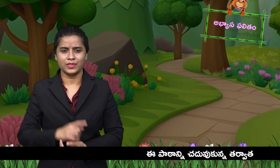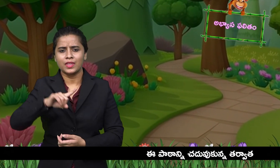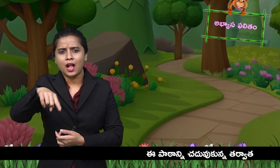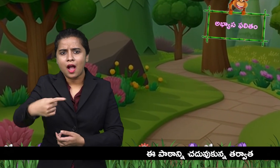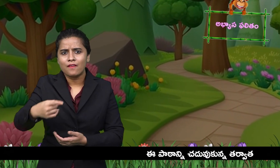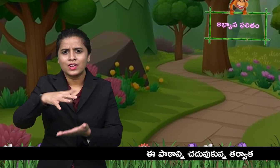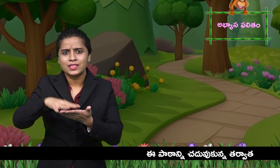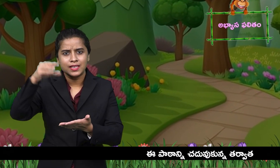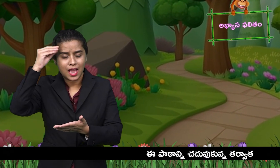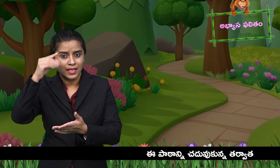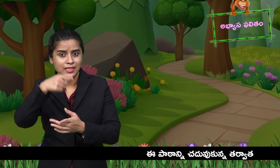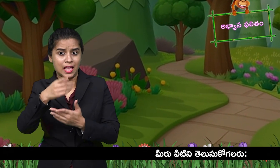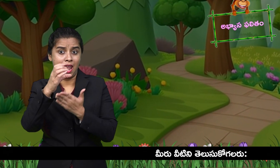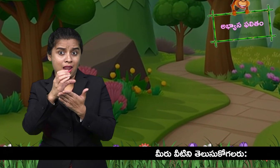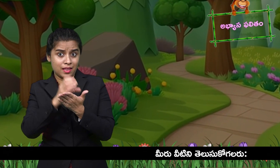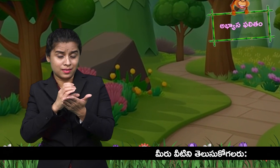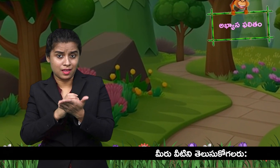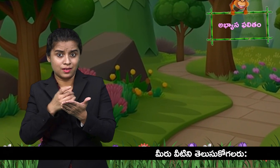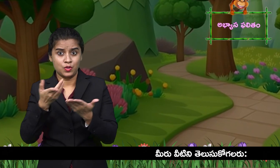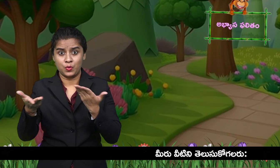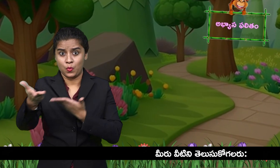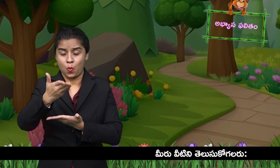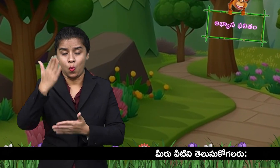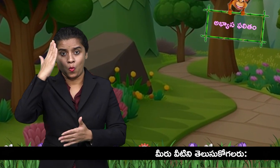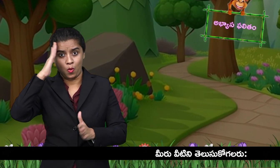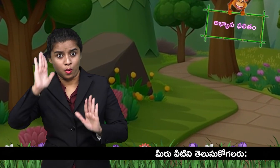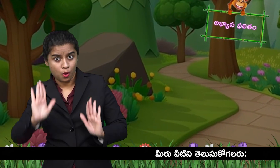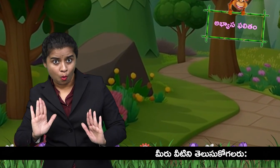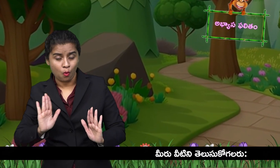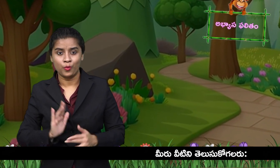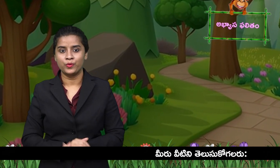ఈ పాఠాన్ని చదువుకున్న తర్వాత మీరు వీటిని తెలుసుకోగలరు.